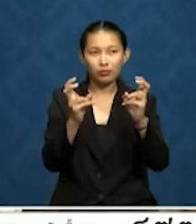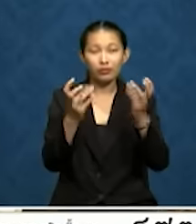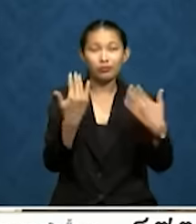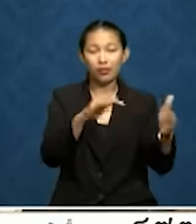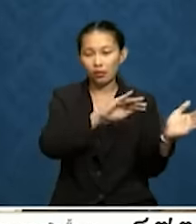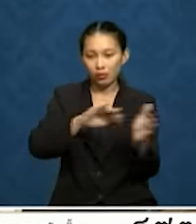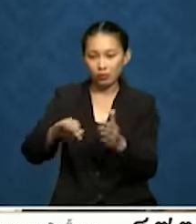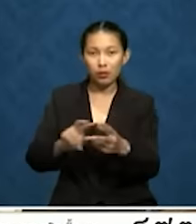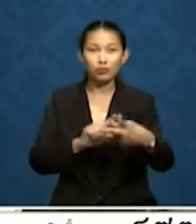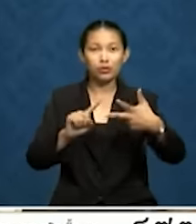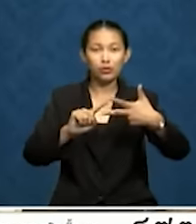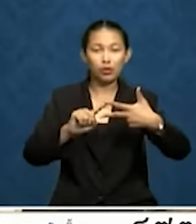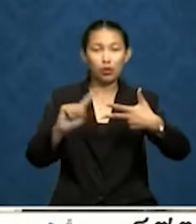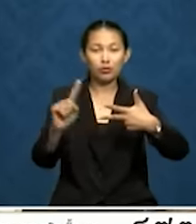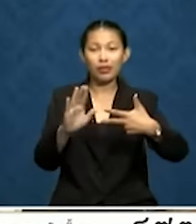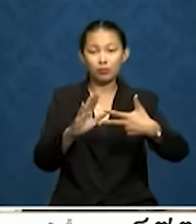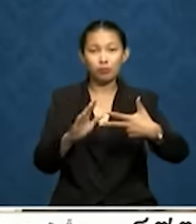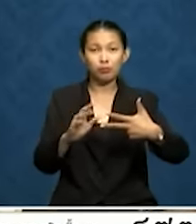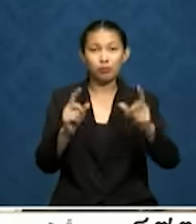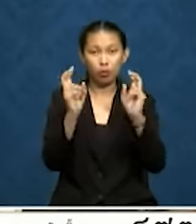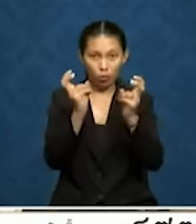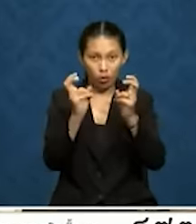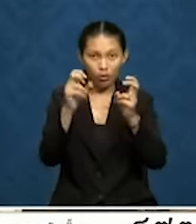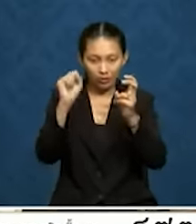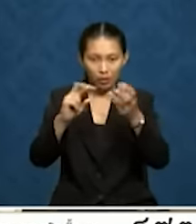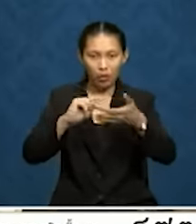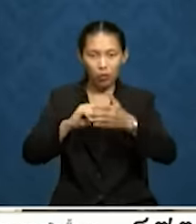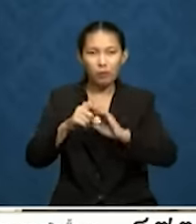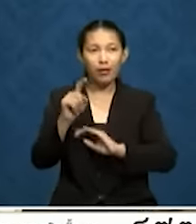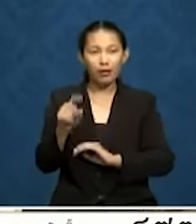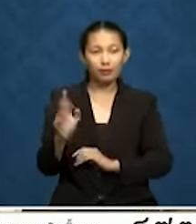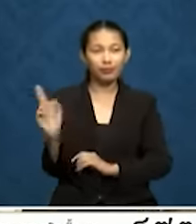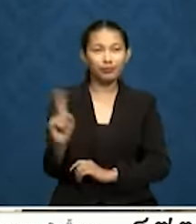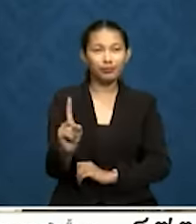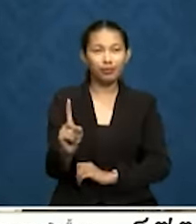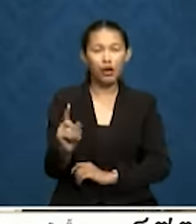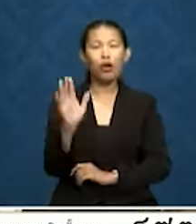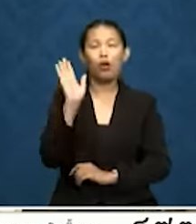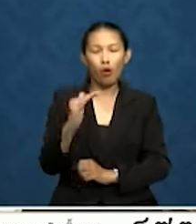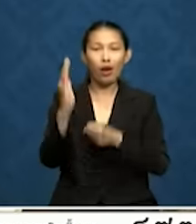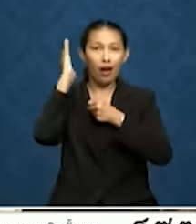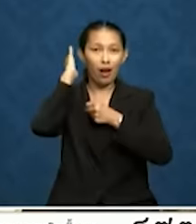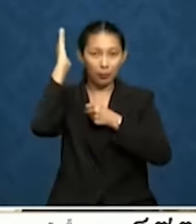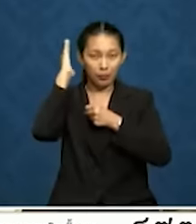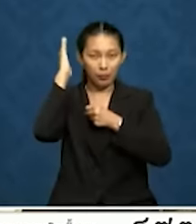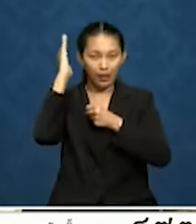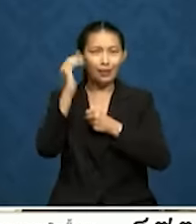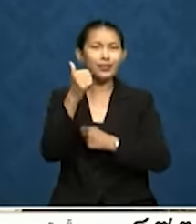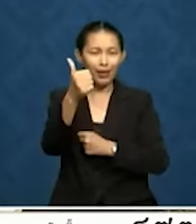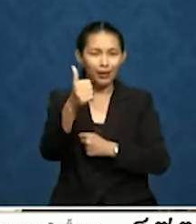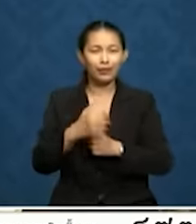ที่จะต้องพิจารณาก็คือว่าเมื่อมันเป็นญัตติเนี่ยนะครับเราเองก็สามารถที่จะอภิปรายนะครับ